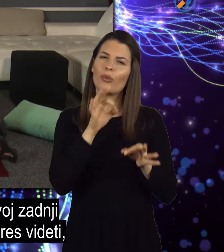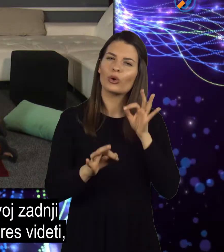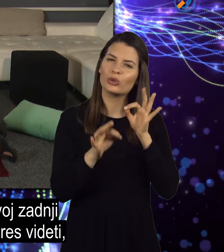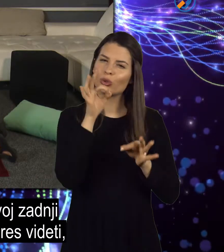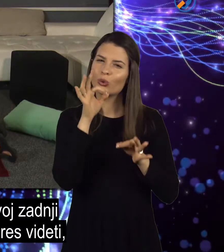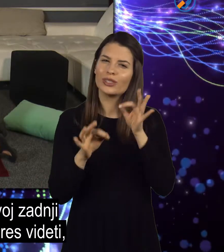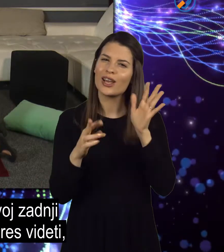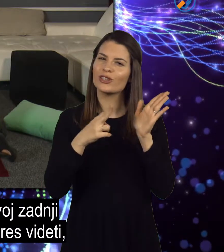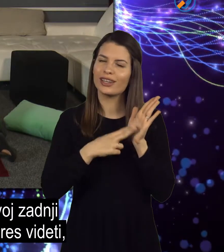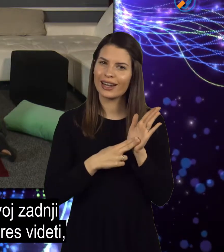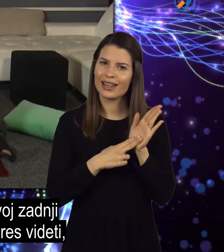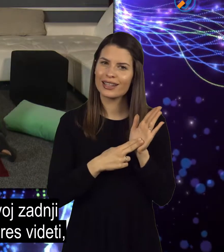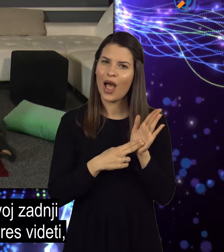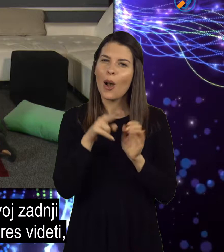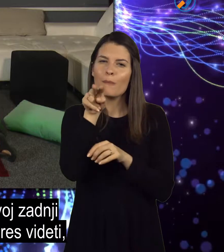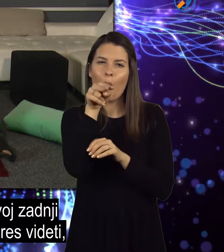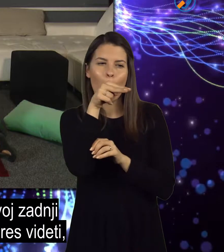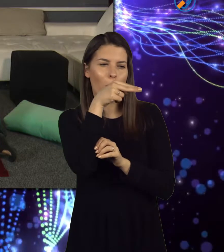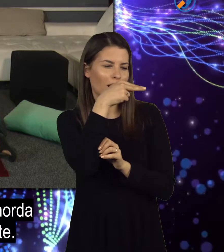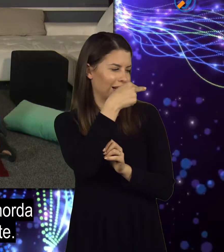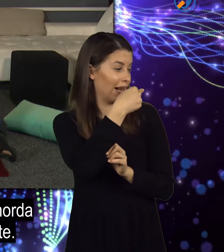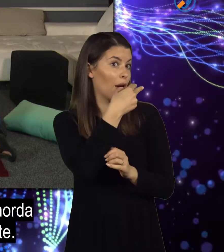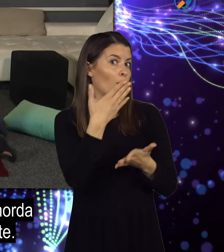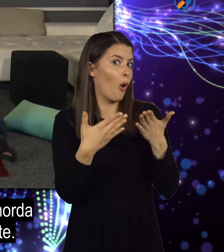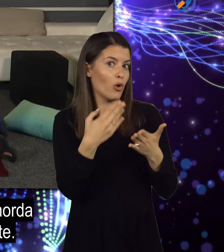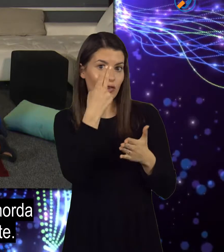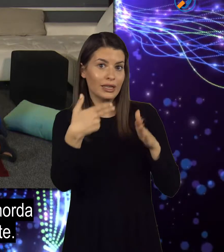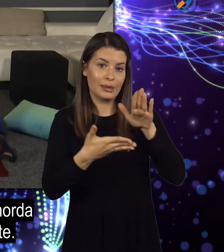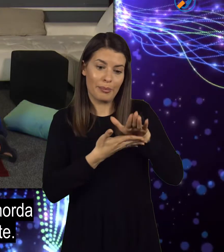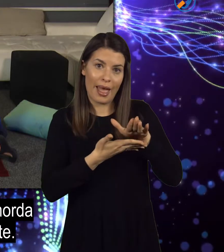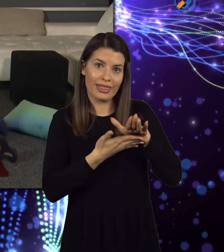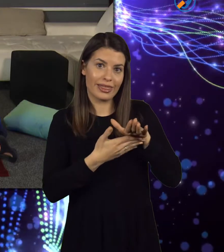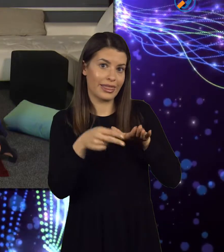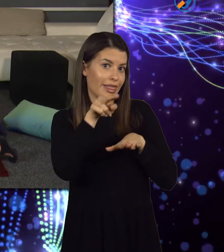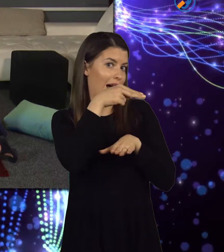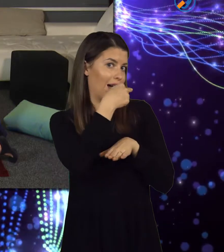in poskušaš res videti, pogledati morda svoje pete.